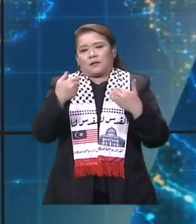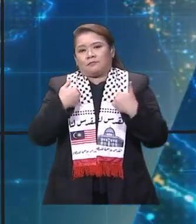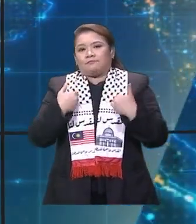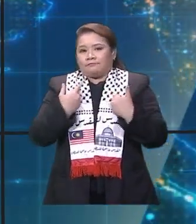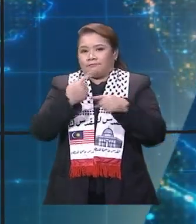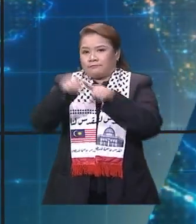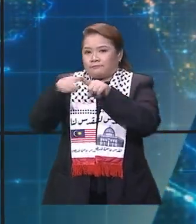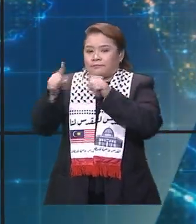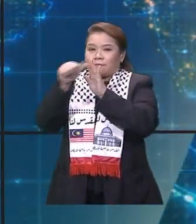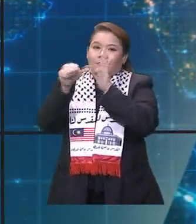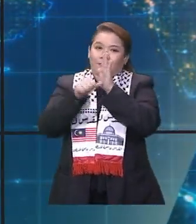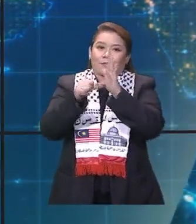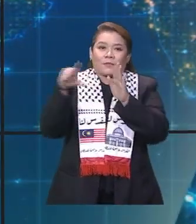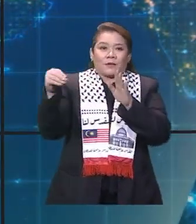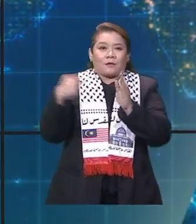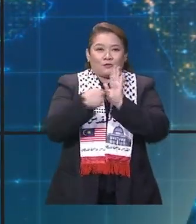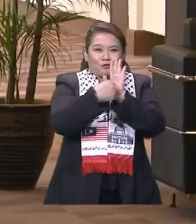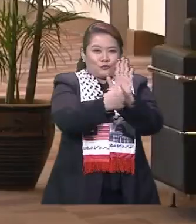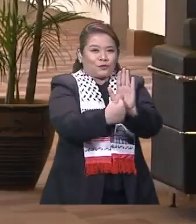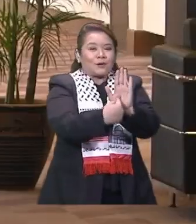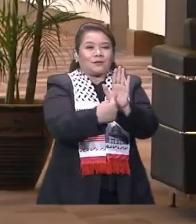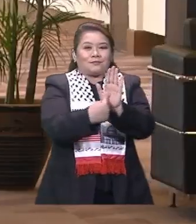acara serta persembahan menarik.